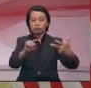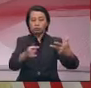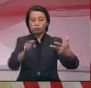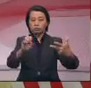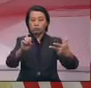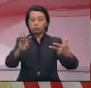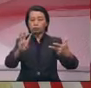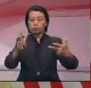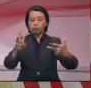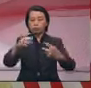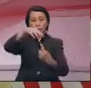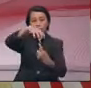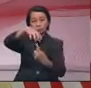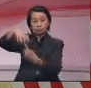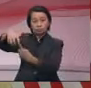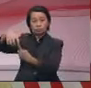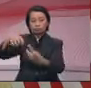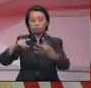2,046 penjaja,